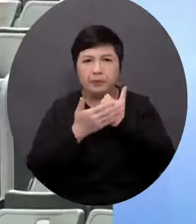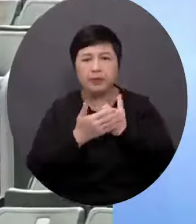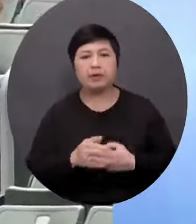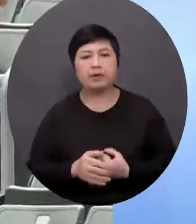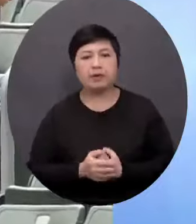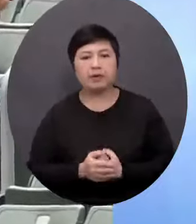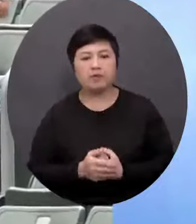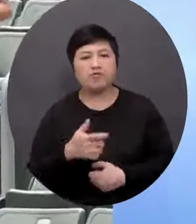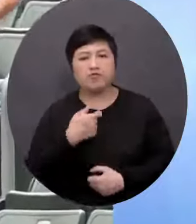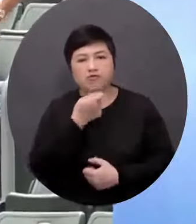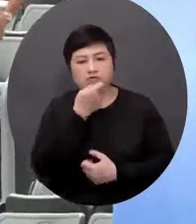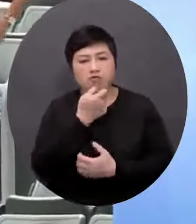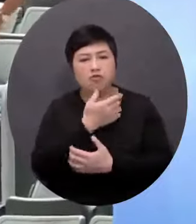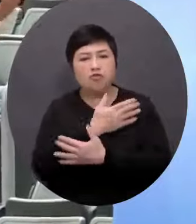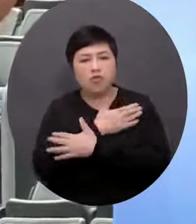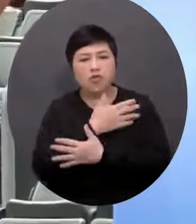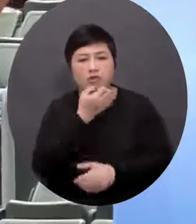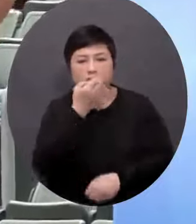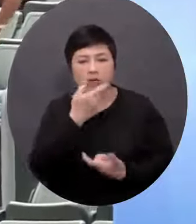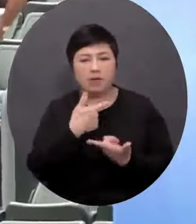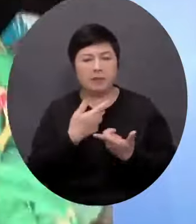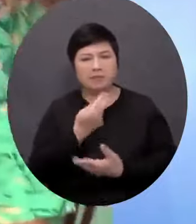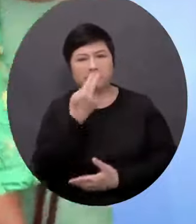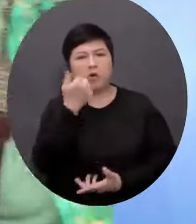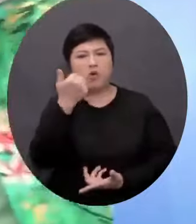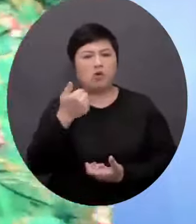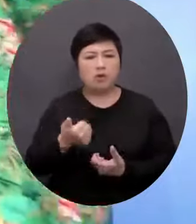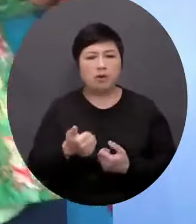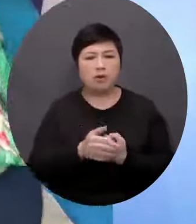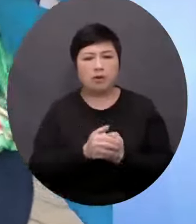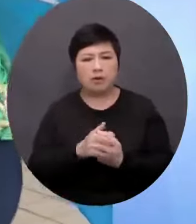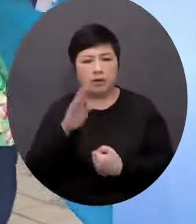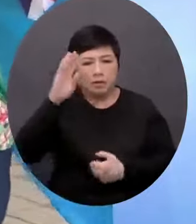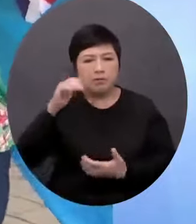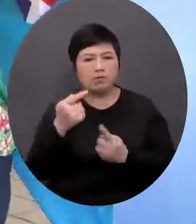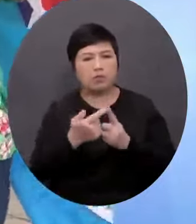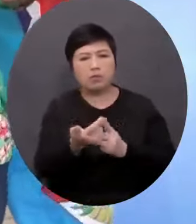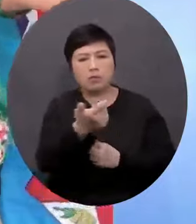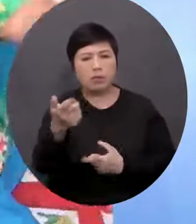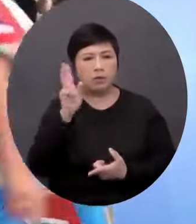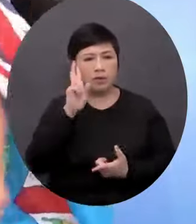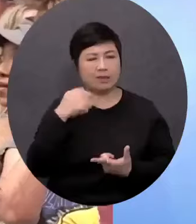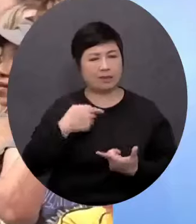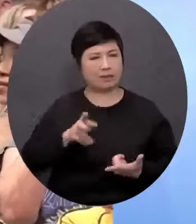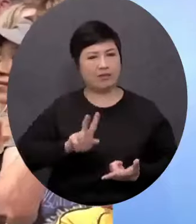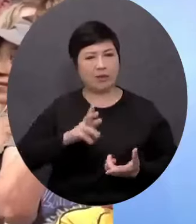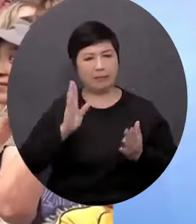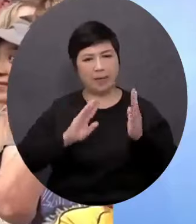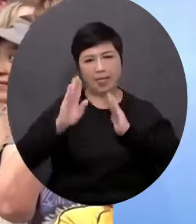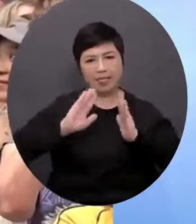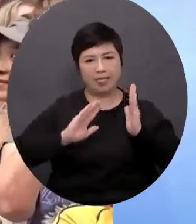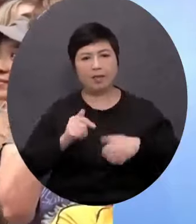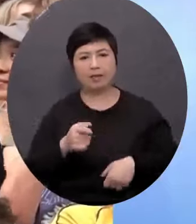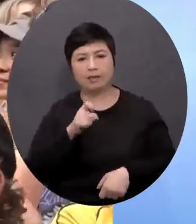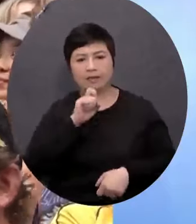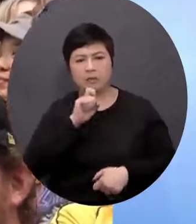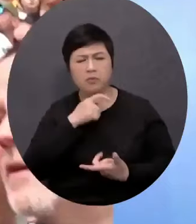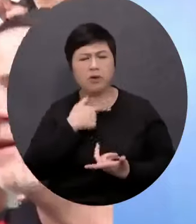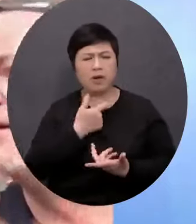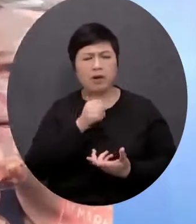Yeah! I love Hong Kong. Hong Kong is so great, such good fun. I hope that a couple of more people dress up like us. 有球迷就话唔舍